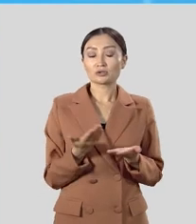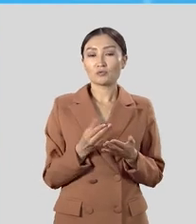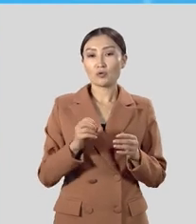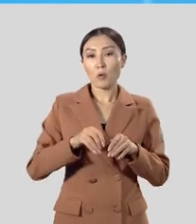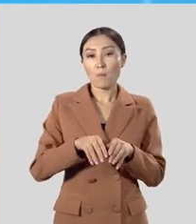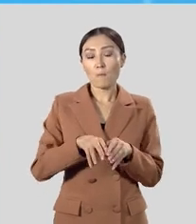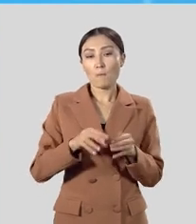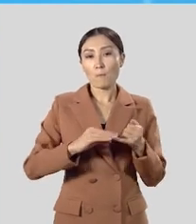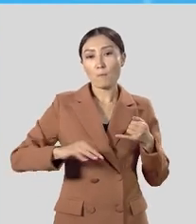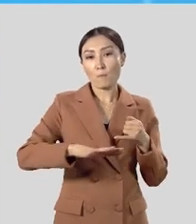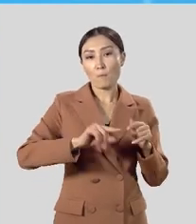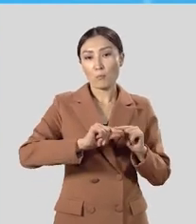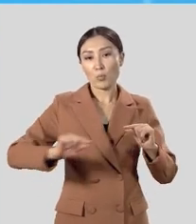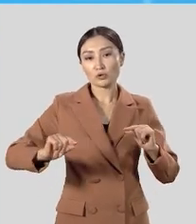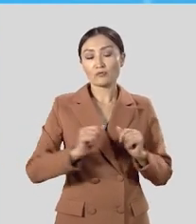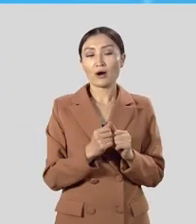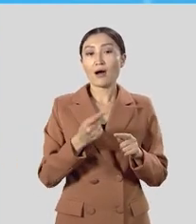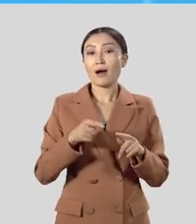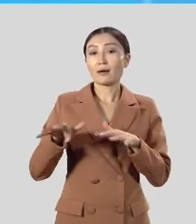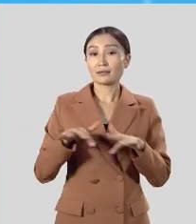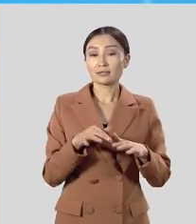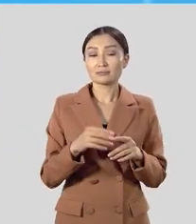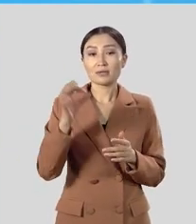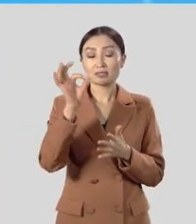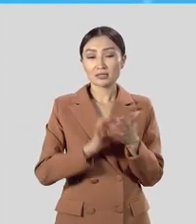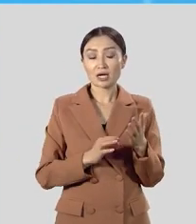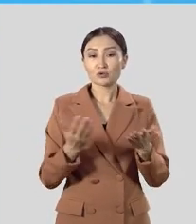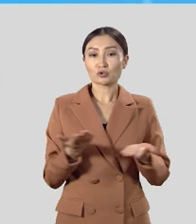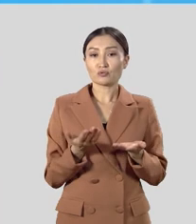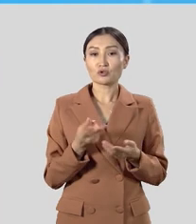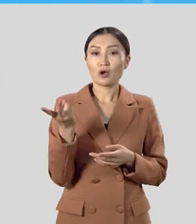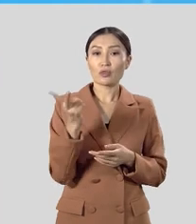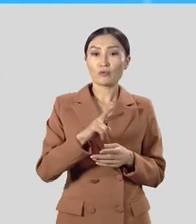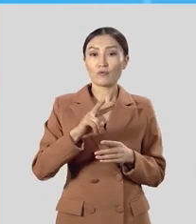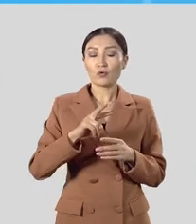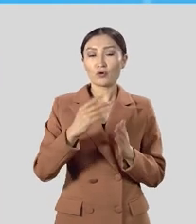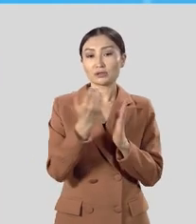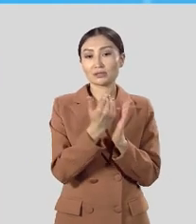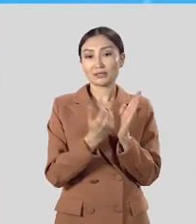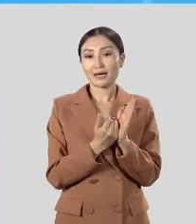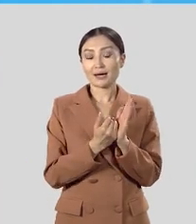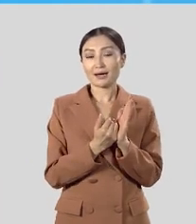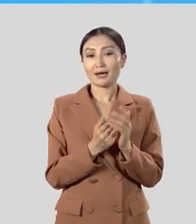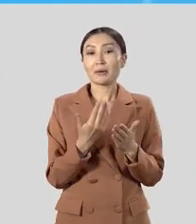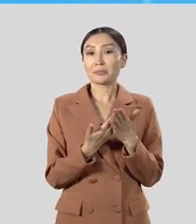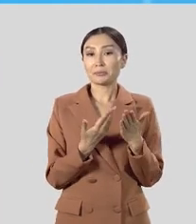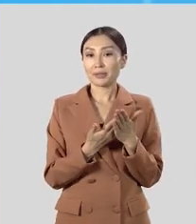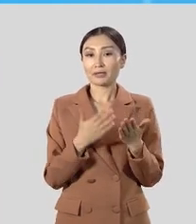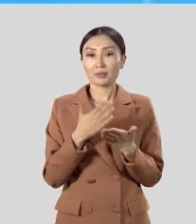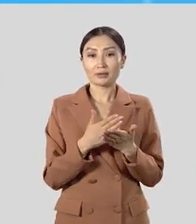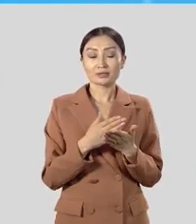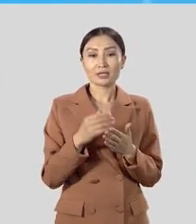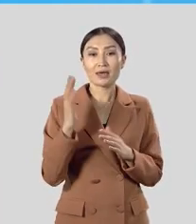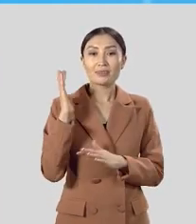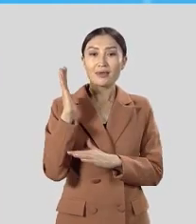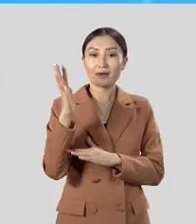почвенной среде жизни. Также есть организмы, одновременно обитающие в двух средах обитания. Примером являются